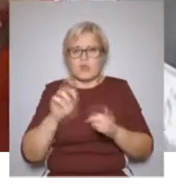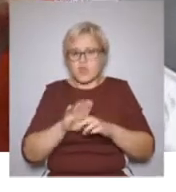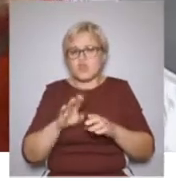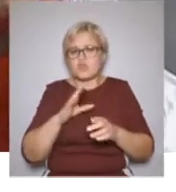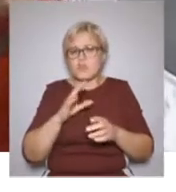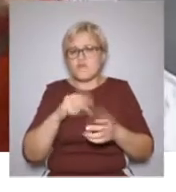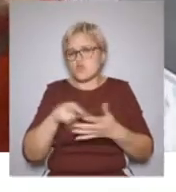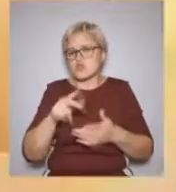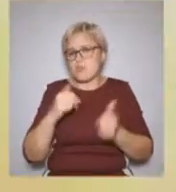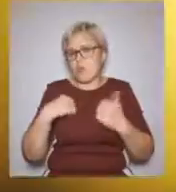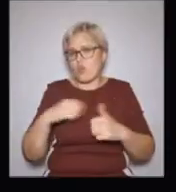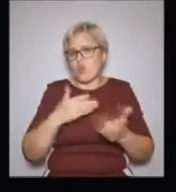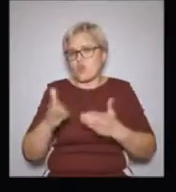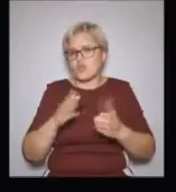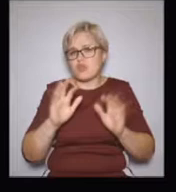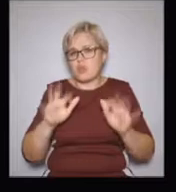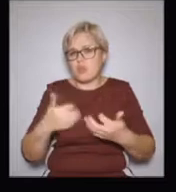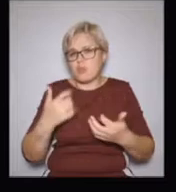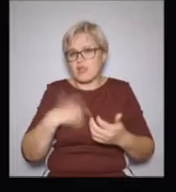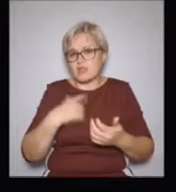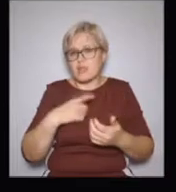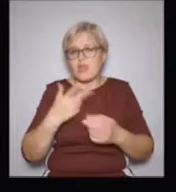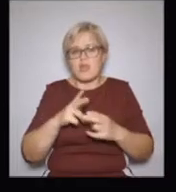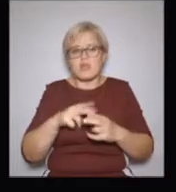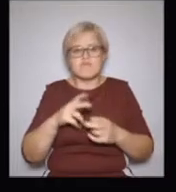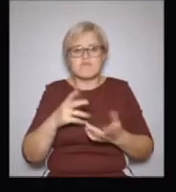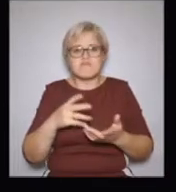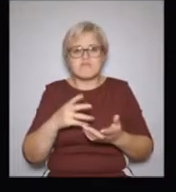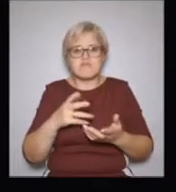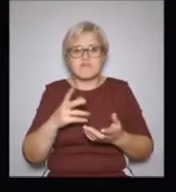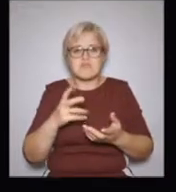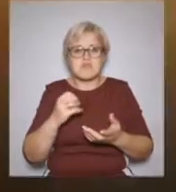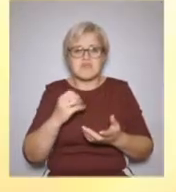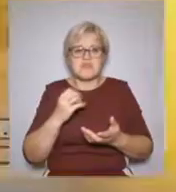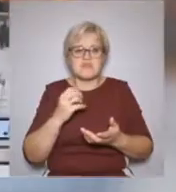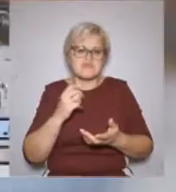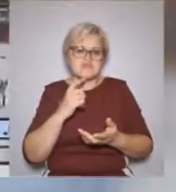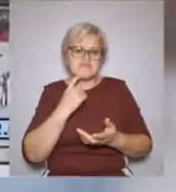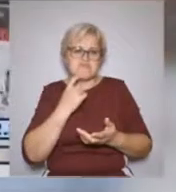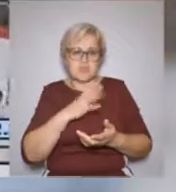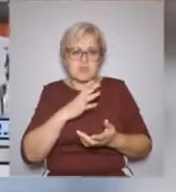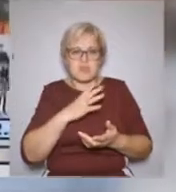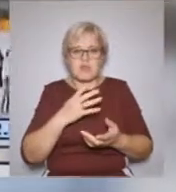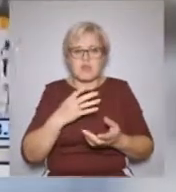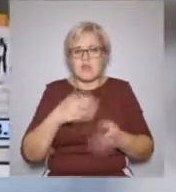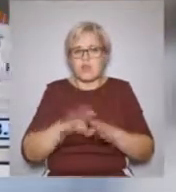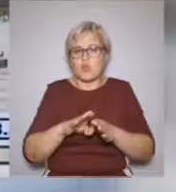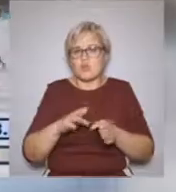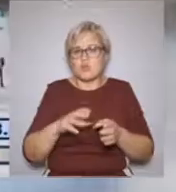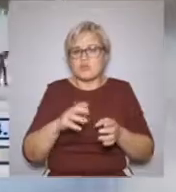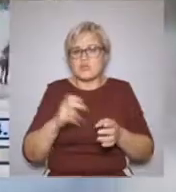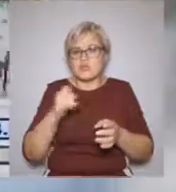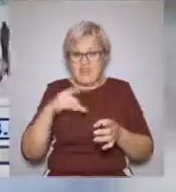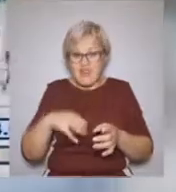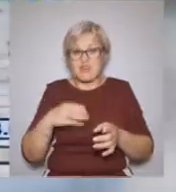сбывать 50 километров сказал мне ты останешься ты побежишь и и все то же самое было